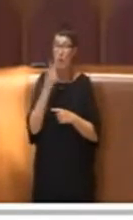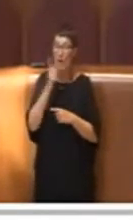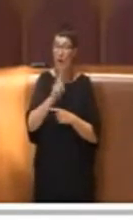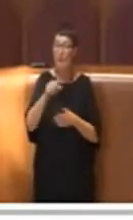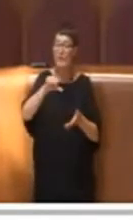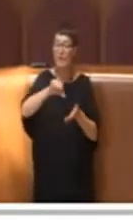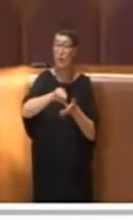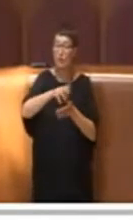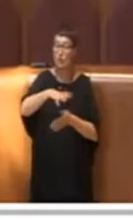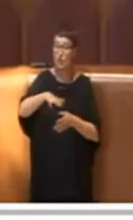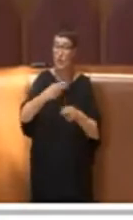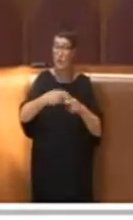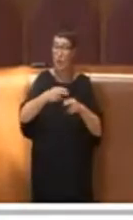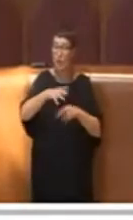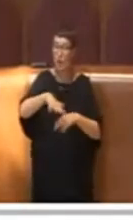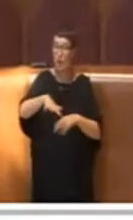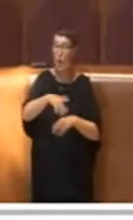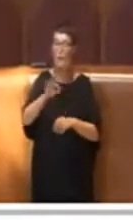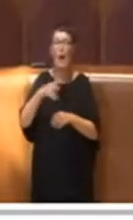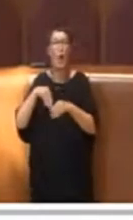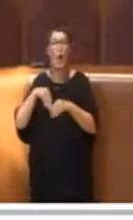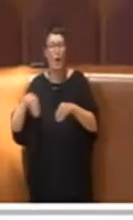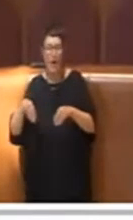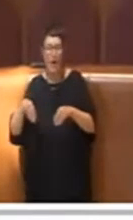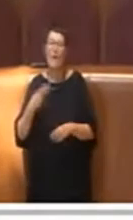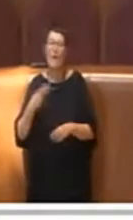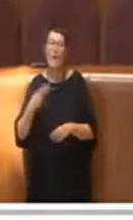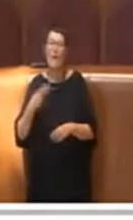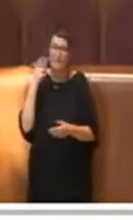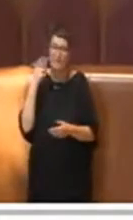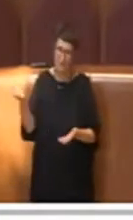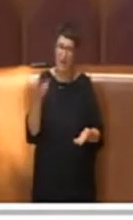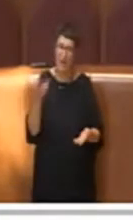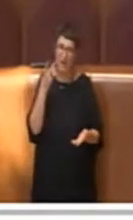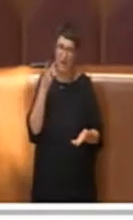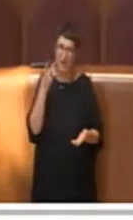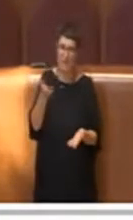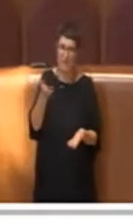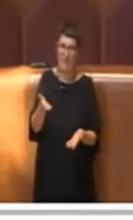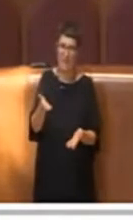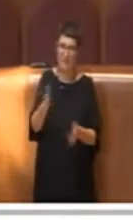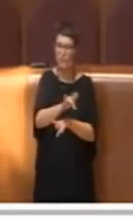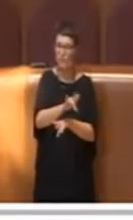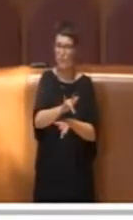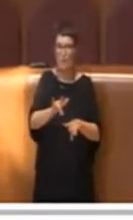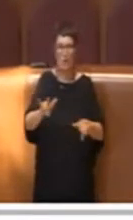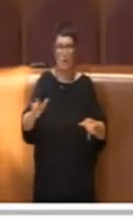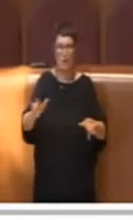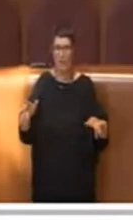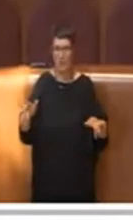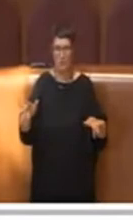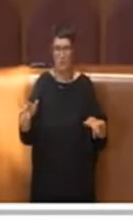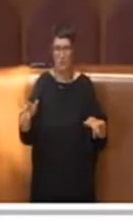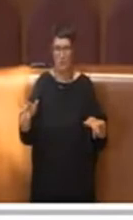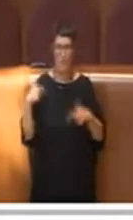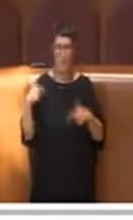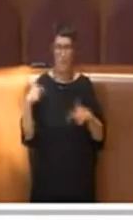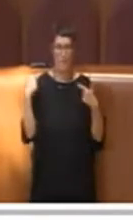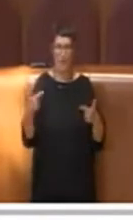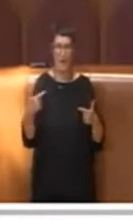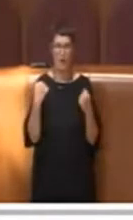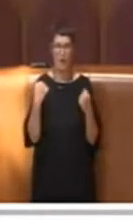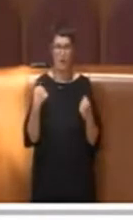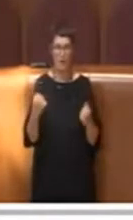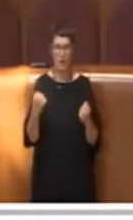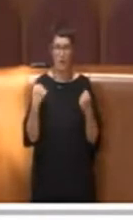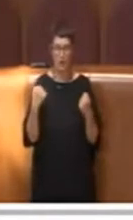per valutare veramente l'impatto che c'è stato. Quindi mi spiace dirlo, non possiamo accettare posizioni